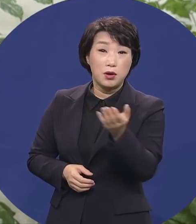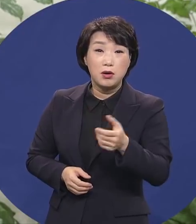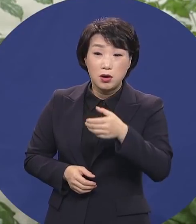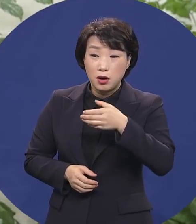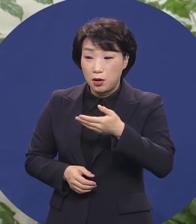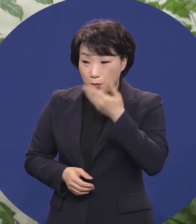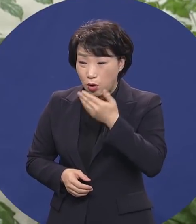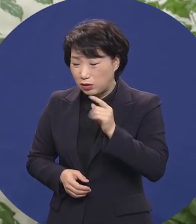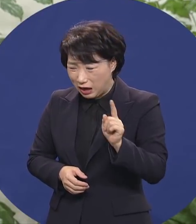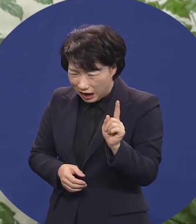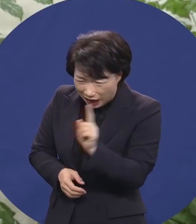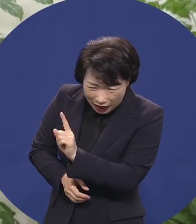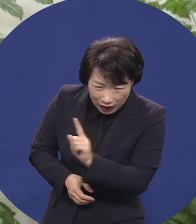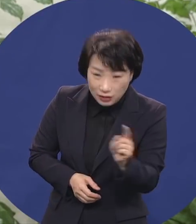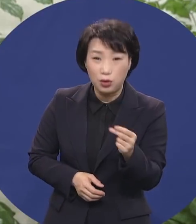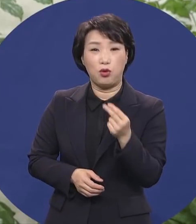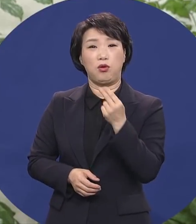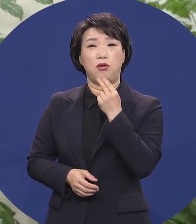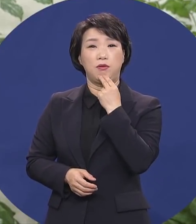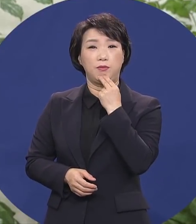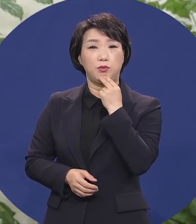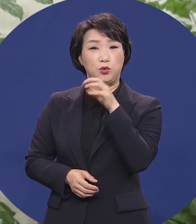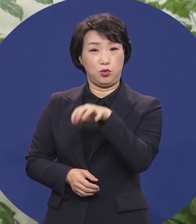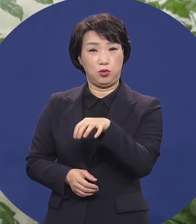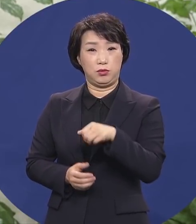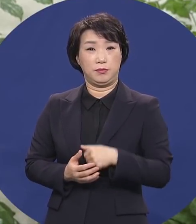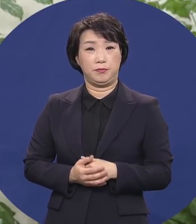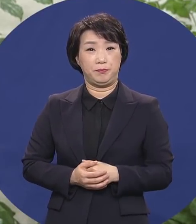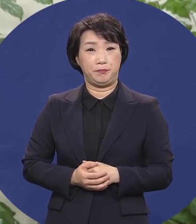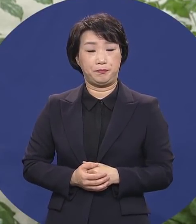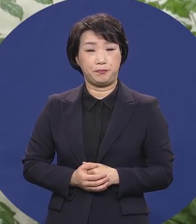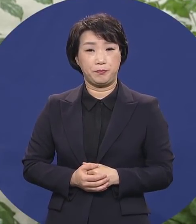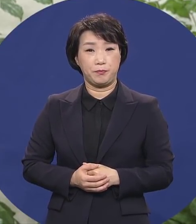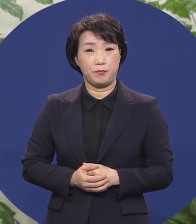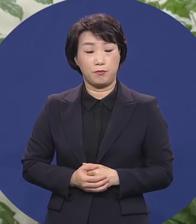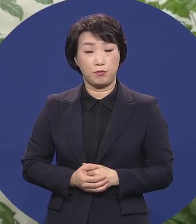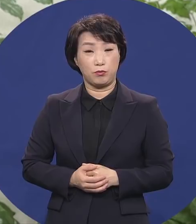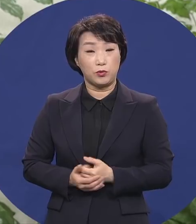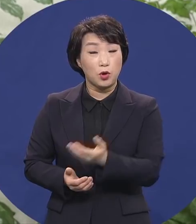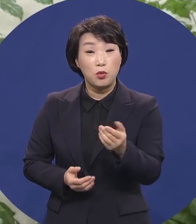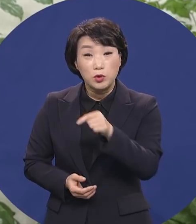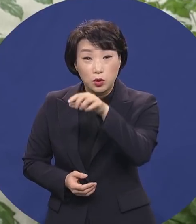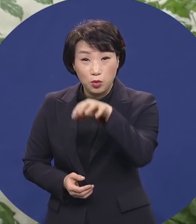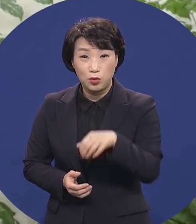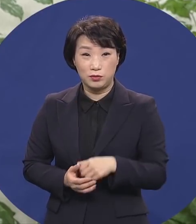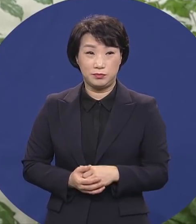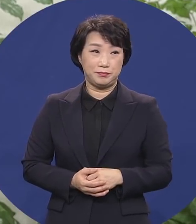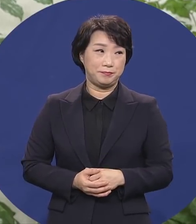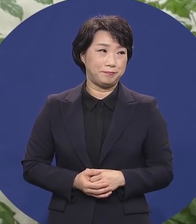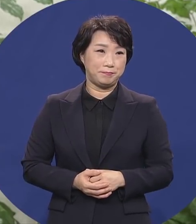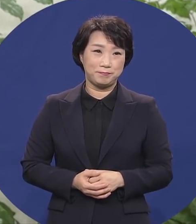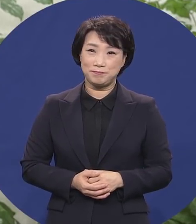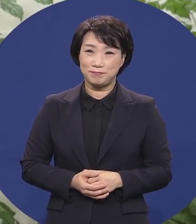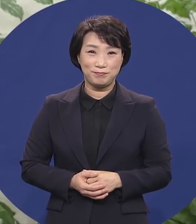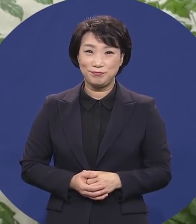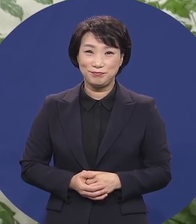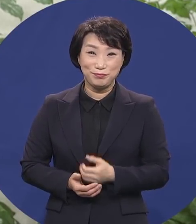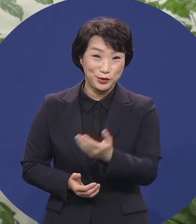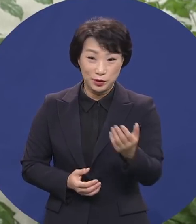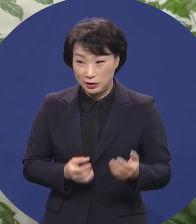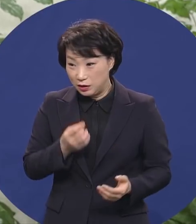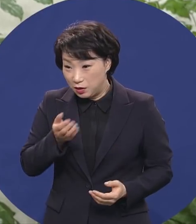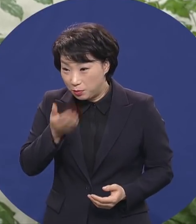양식이 전혀 없는 곳이에요. 그냥 그곳에서는